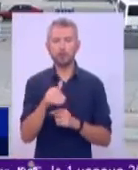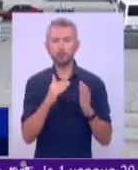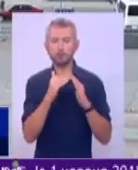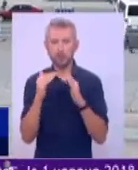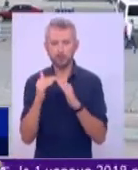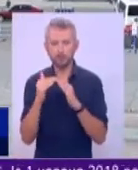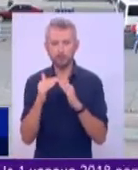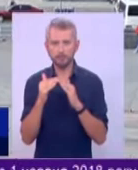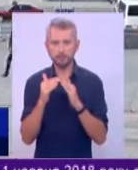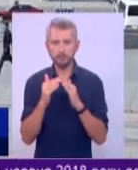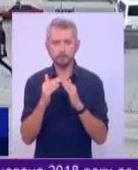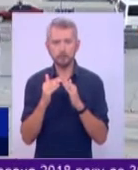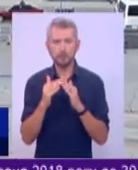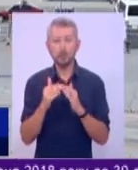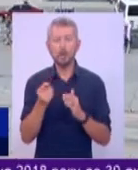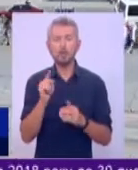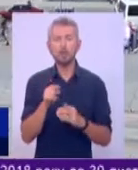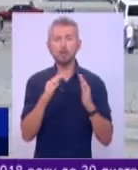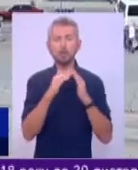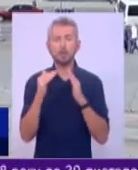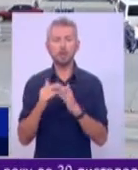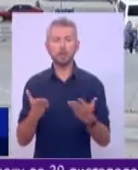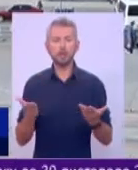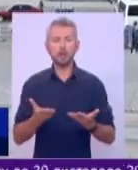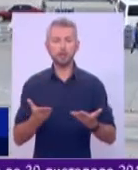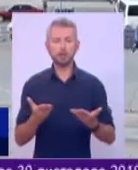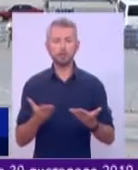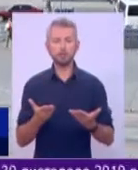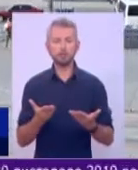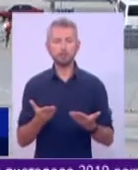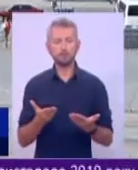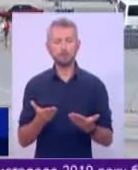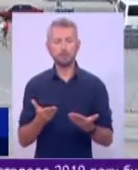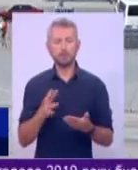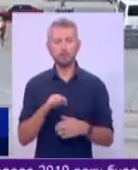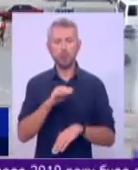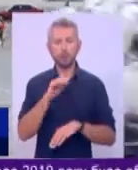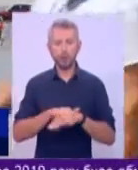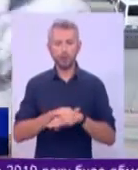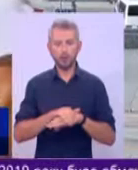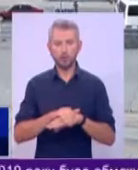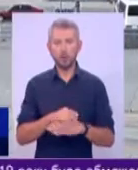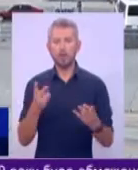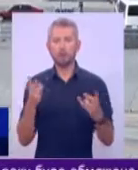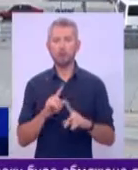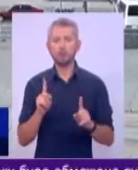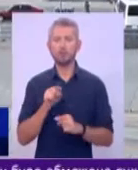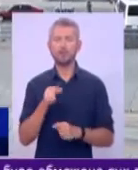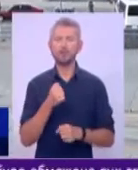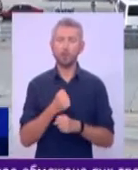будинків. Значить, тих будинків, які по факту потрібно щось з ними